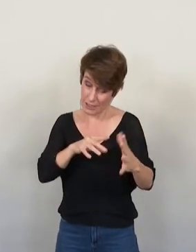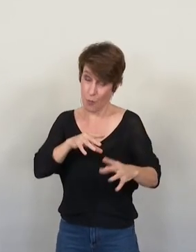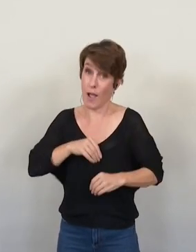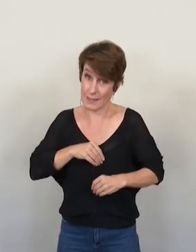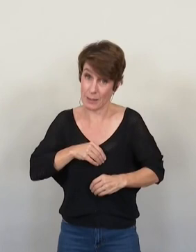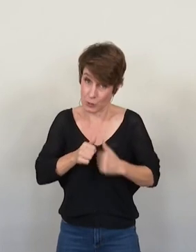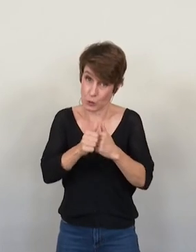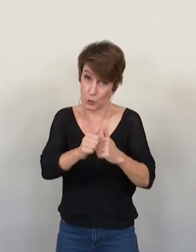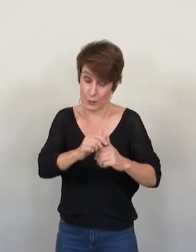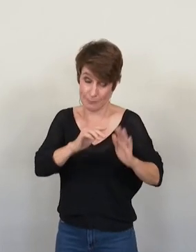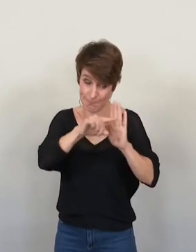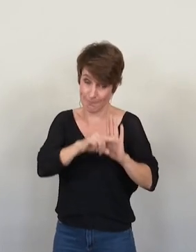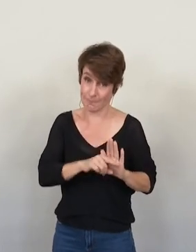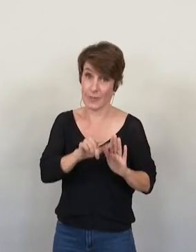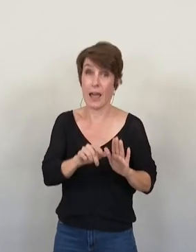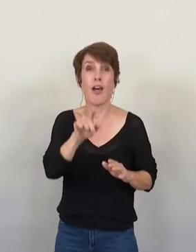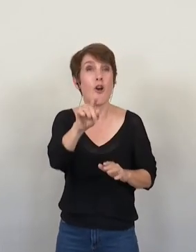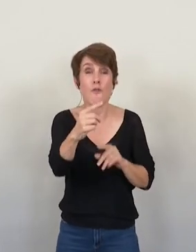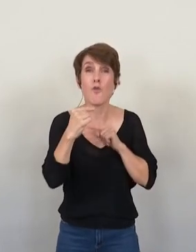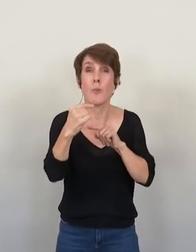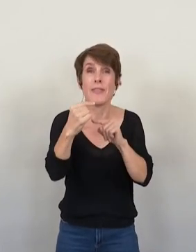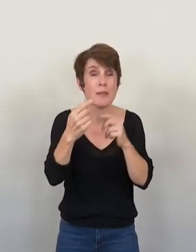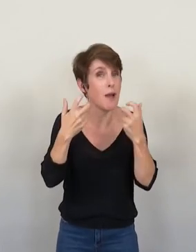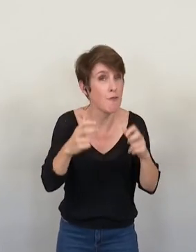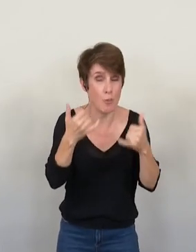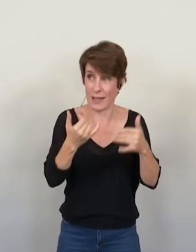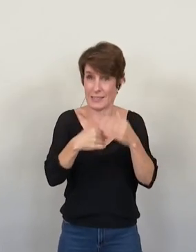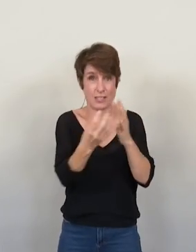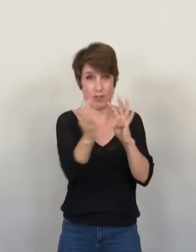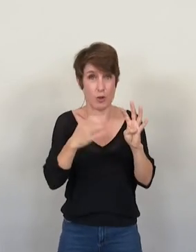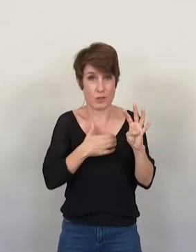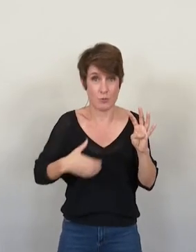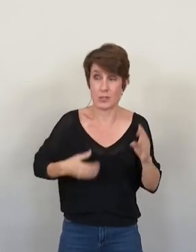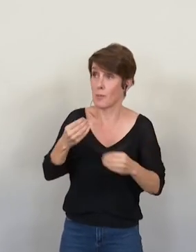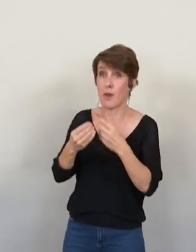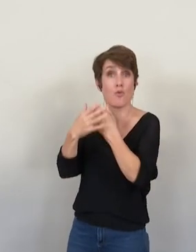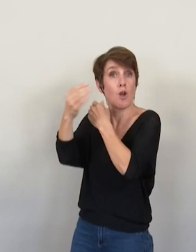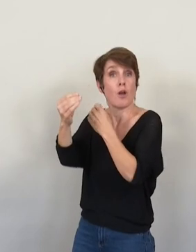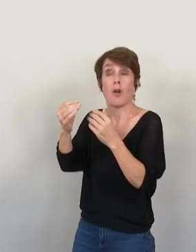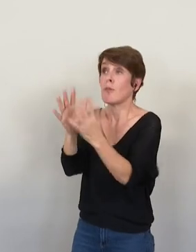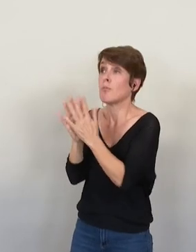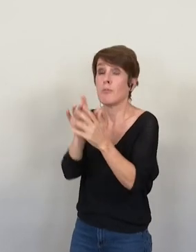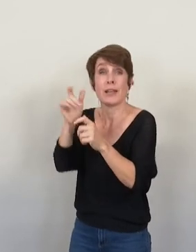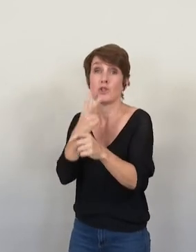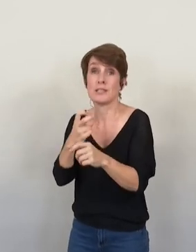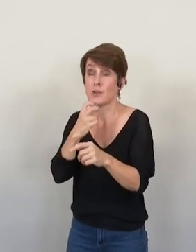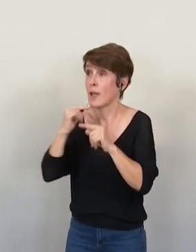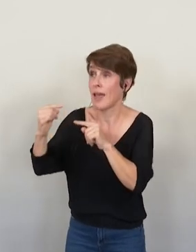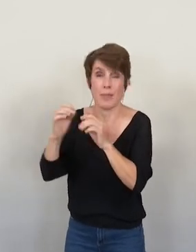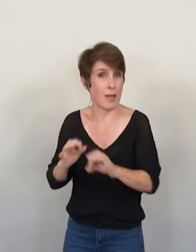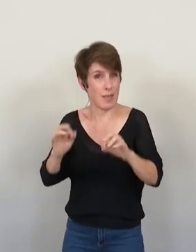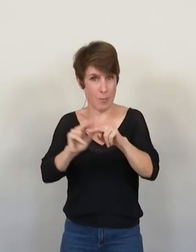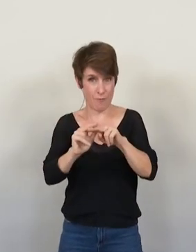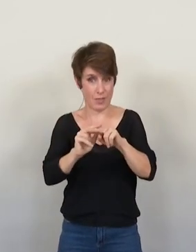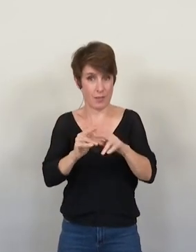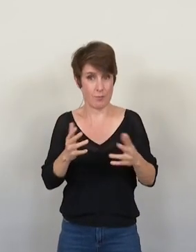dont vous vous ne voulez pas débattre ni dans le conseil ni devant les Grenoblois et bien nous pensons que une décision